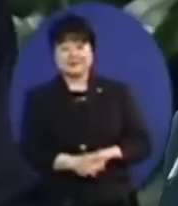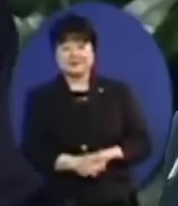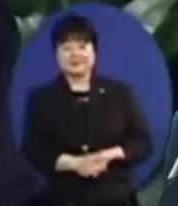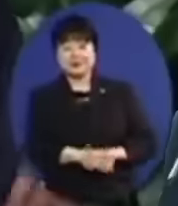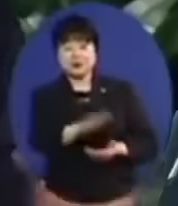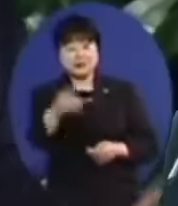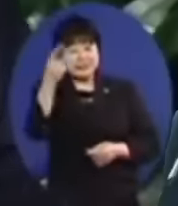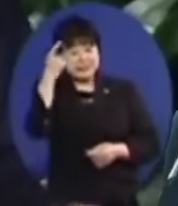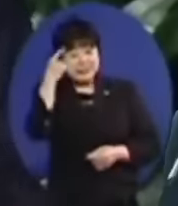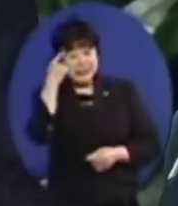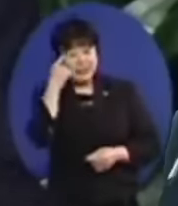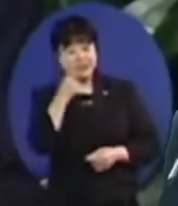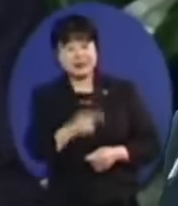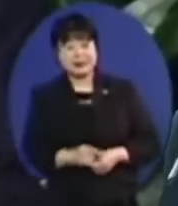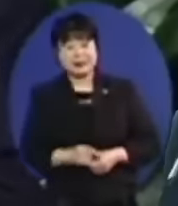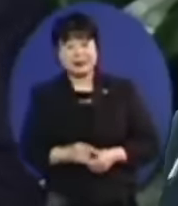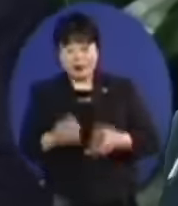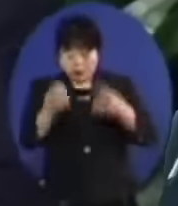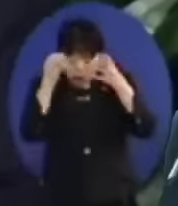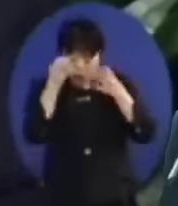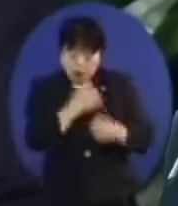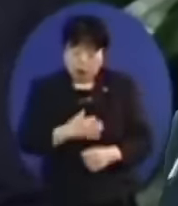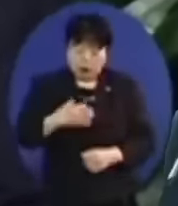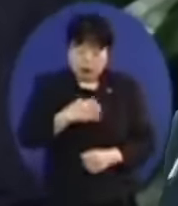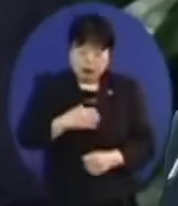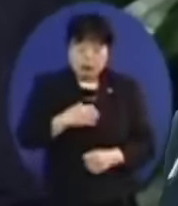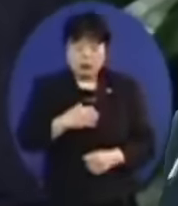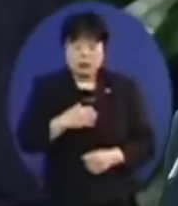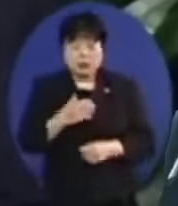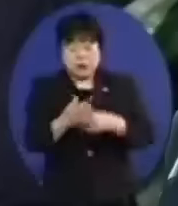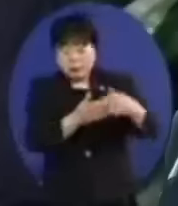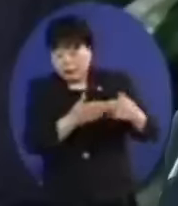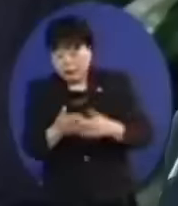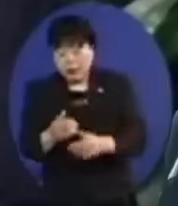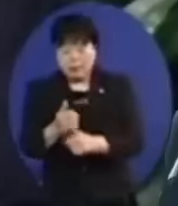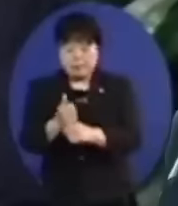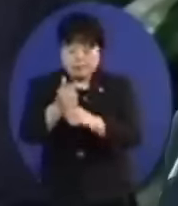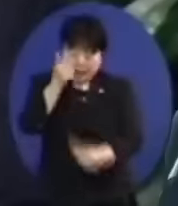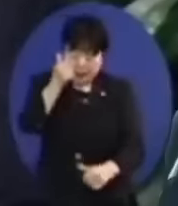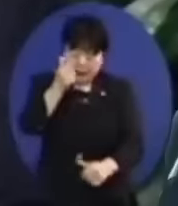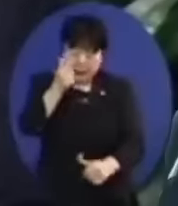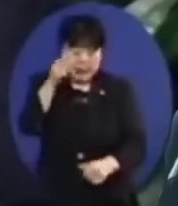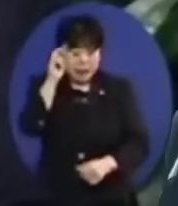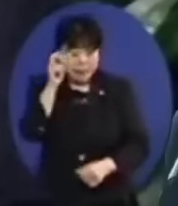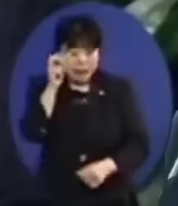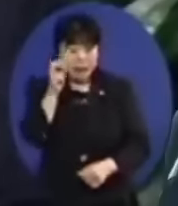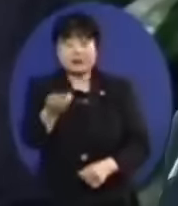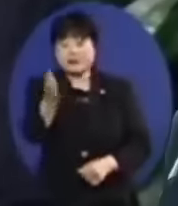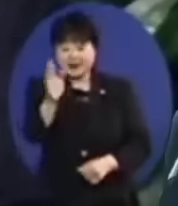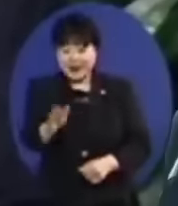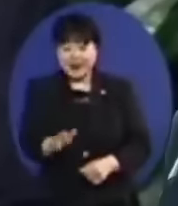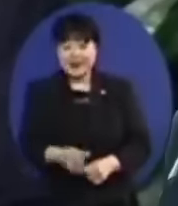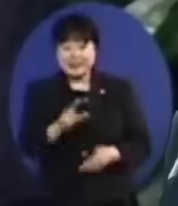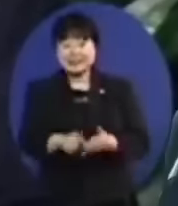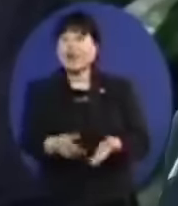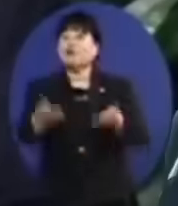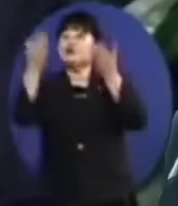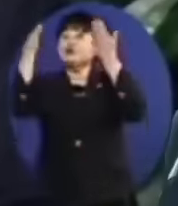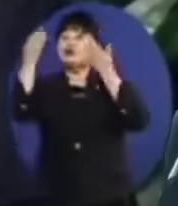우리가 생각하는 시련과 환난과 고통과 괴로움이 패배한 신자로 만들 것 같은데 세월이 지나